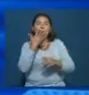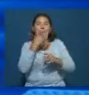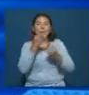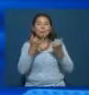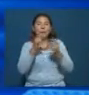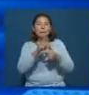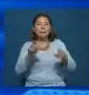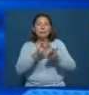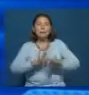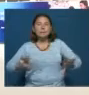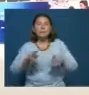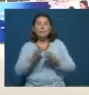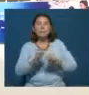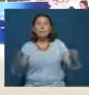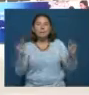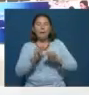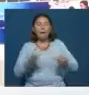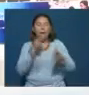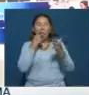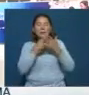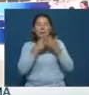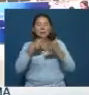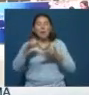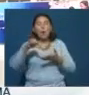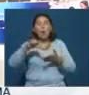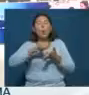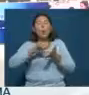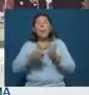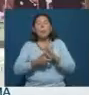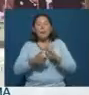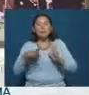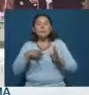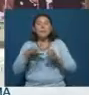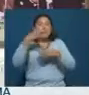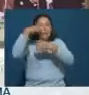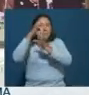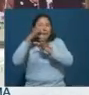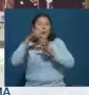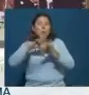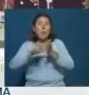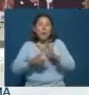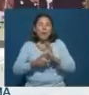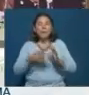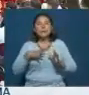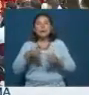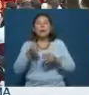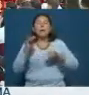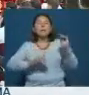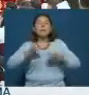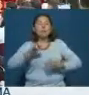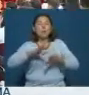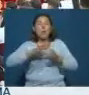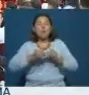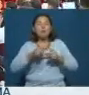рассказали о методах и особенностях преподавания, продемонстрировали учебные классы, кабинеты, лаборатории, ознакомили с оснащением самого учебного